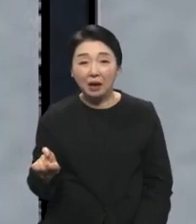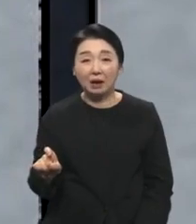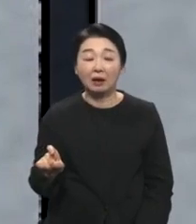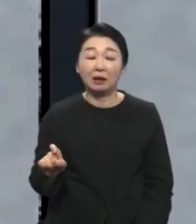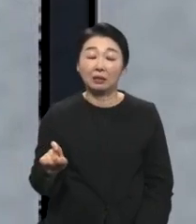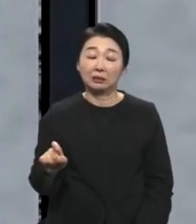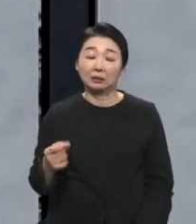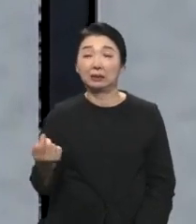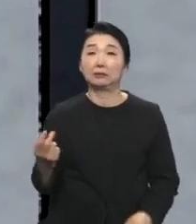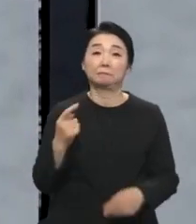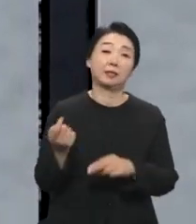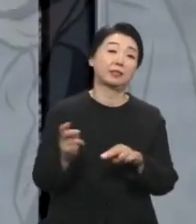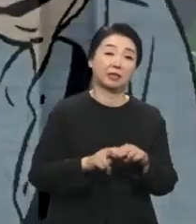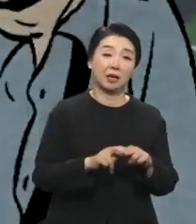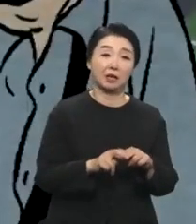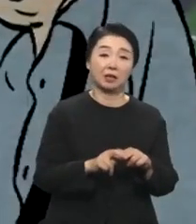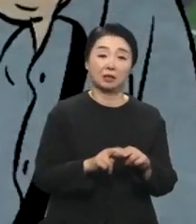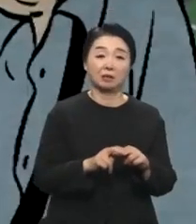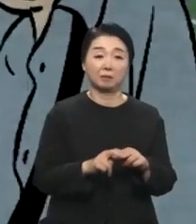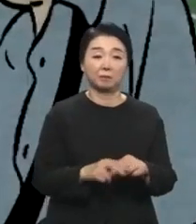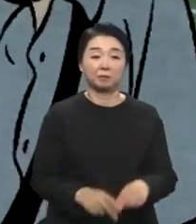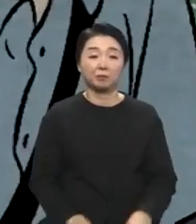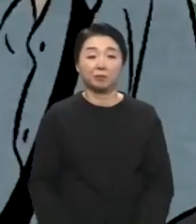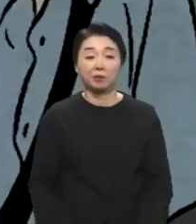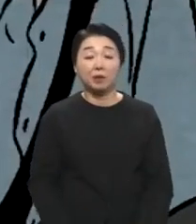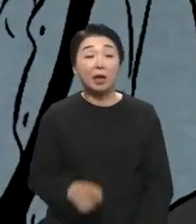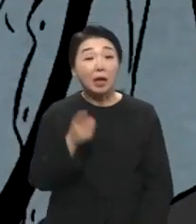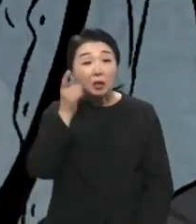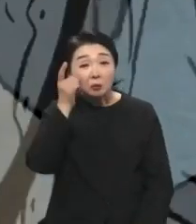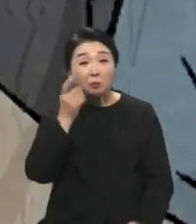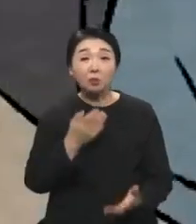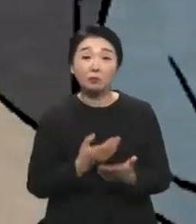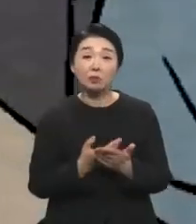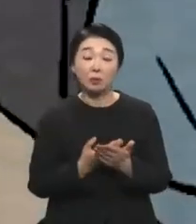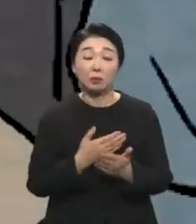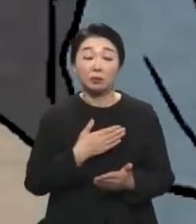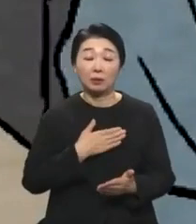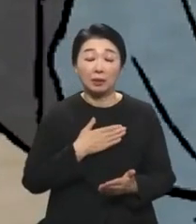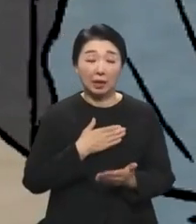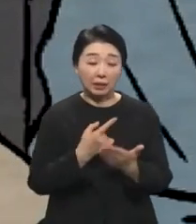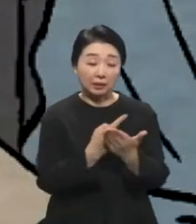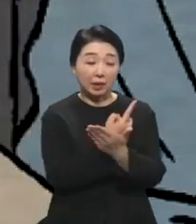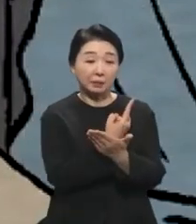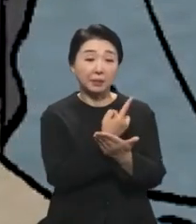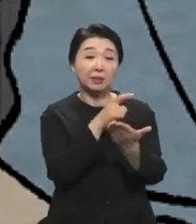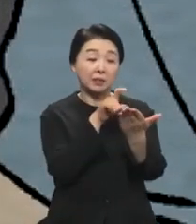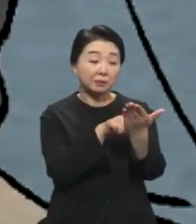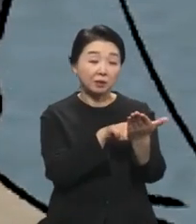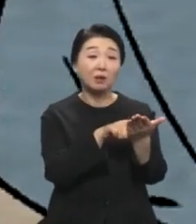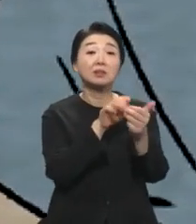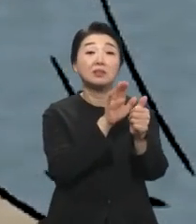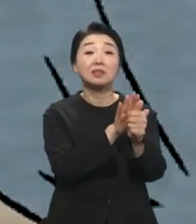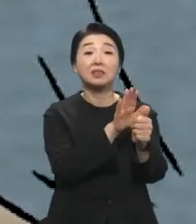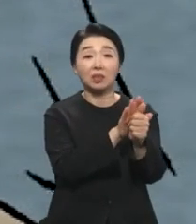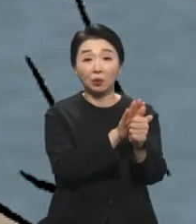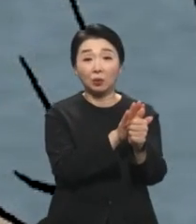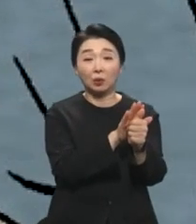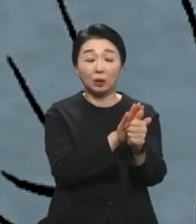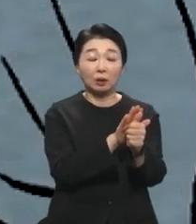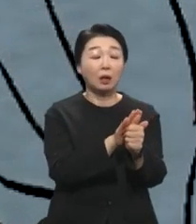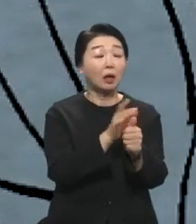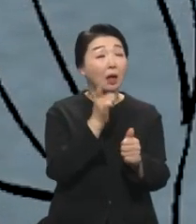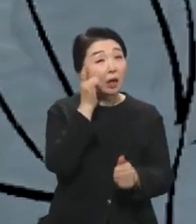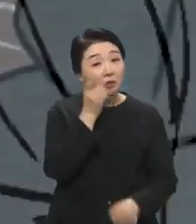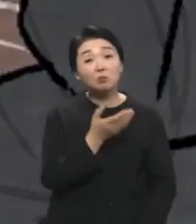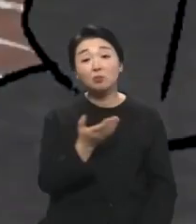택시에 탑니다 그리고 나서 어 기사님 핸드폰 좀 주세요 제가 내비 입력해 드릴게요라고 하니까 기사님이 휴대폰